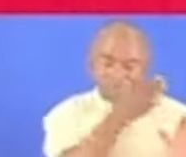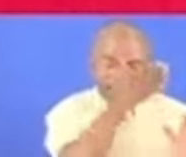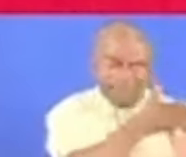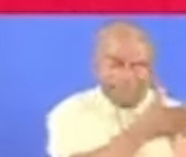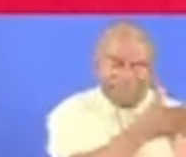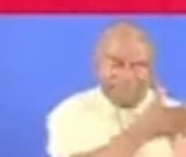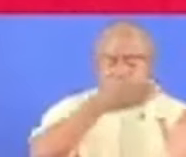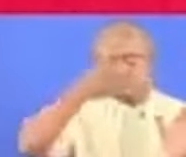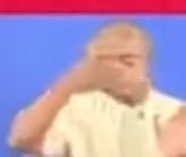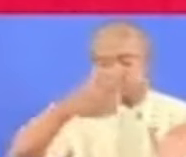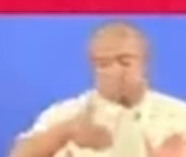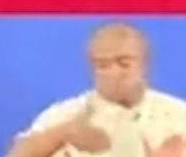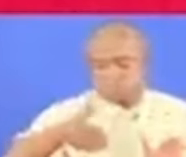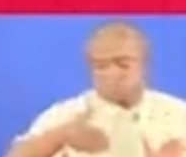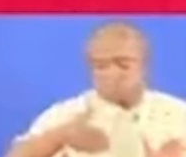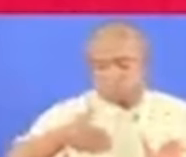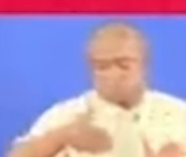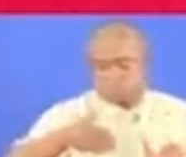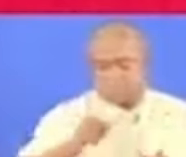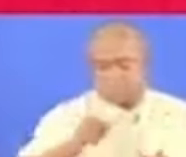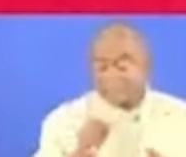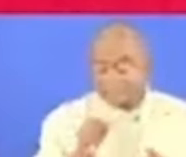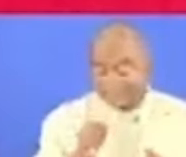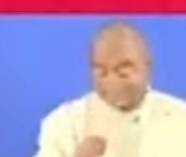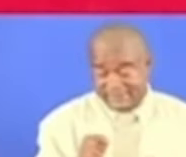Ili kua uanderful